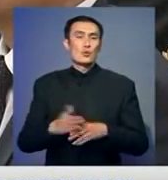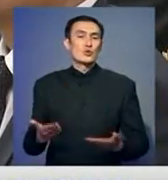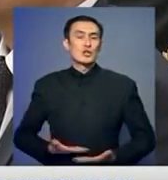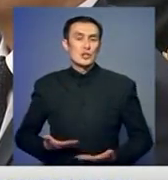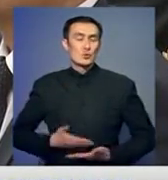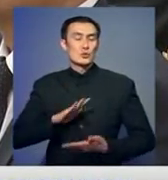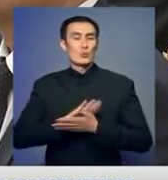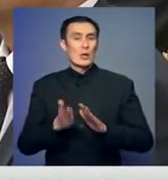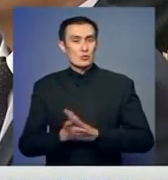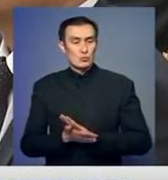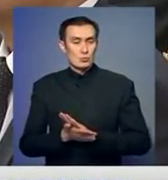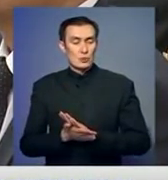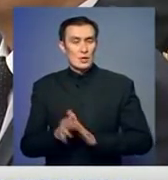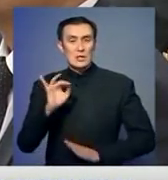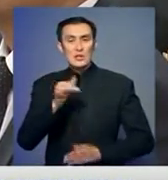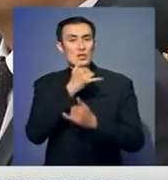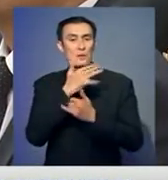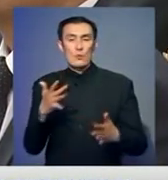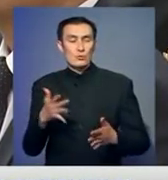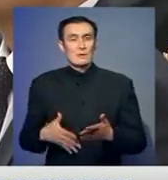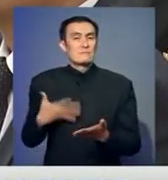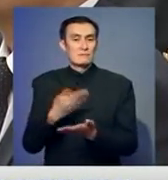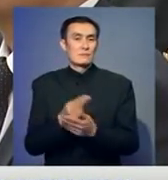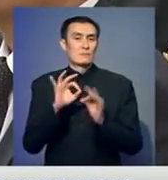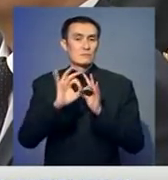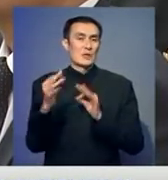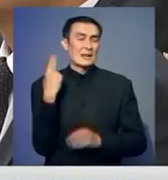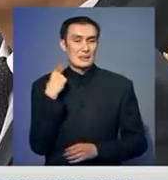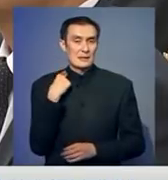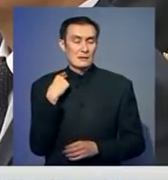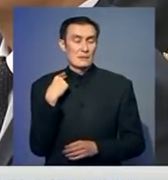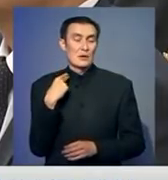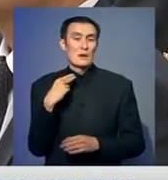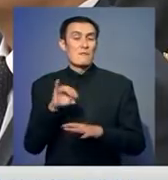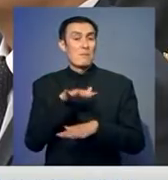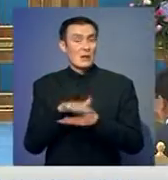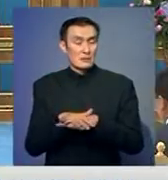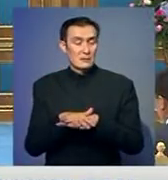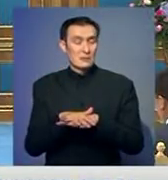жизненную ситуацию и не могут обслуживать взятые на себя кредитные обязательства.